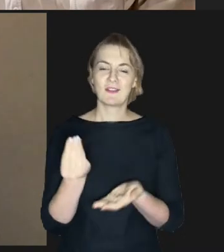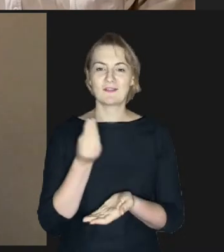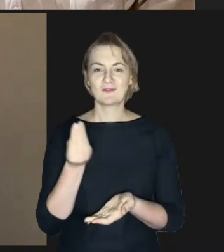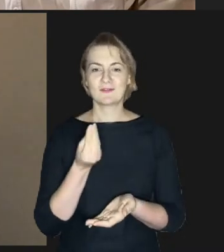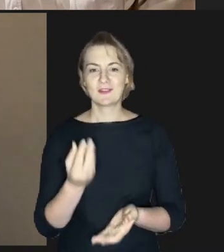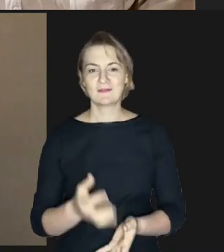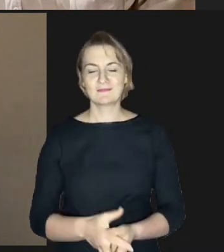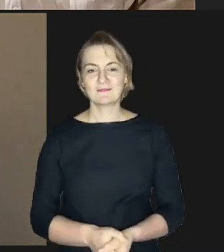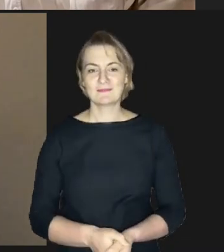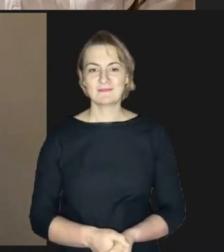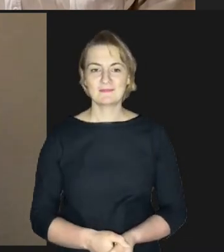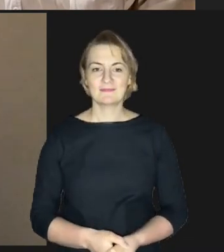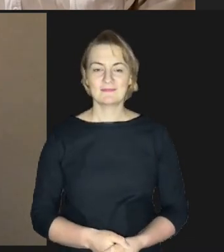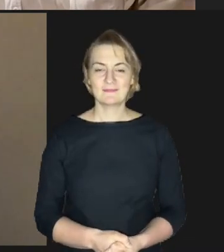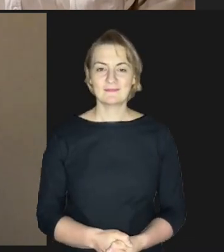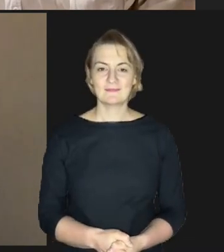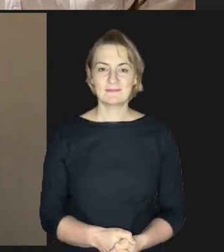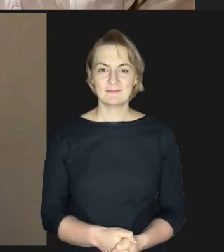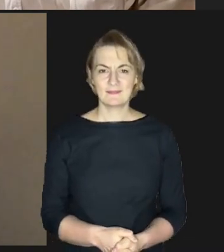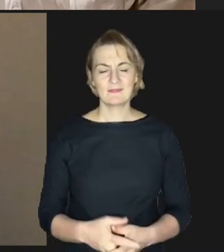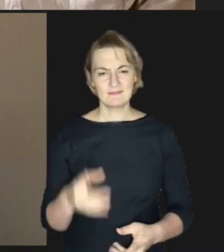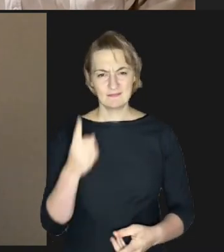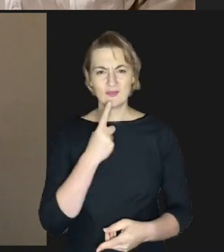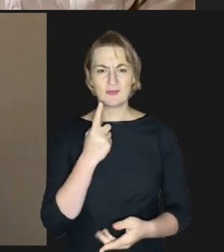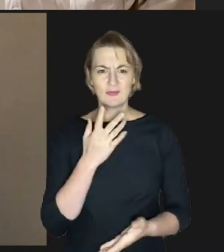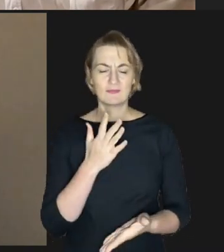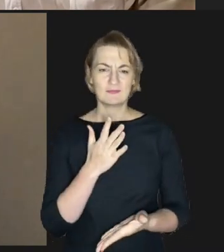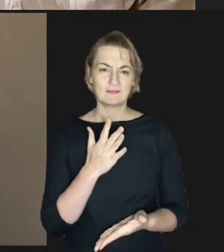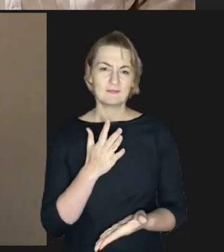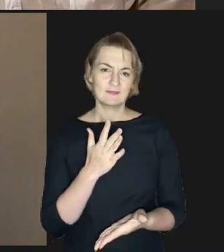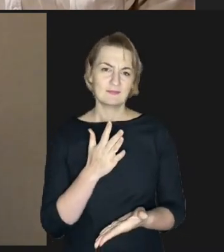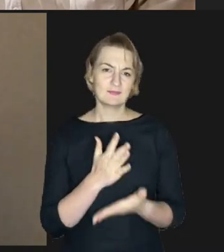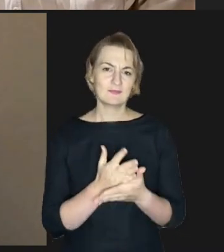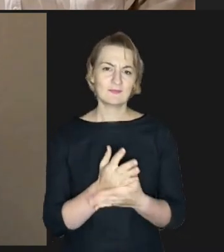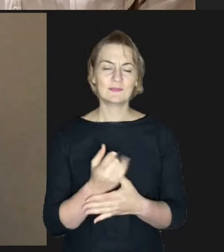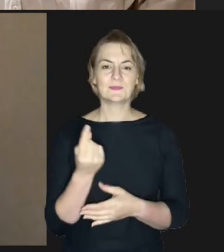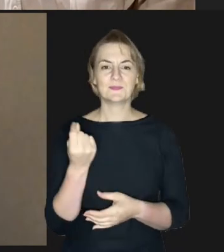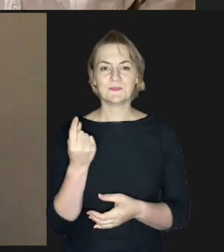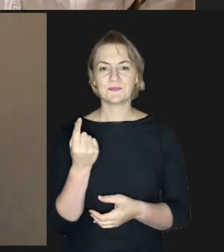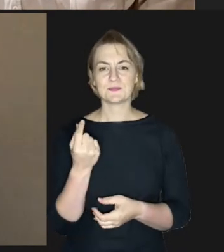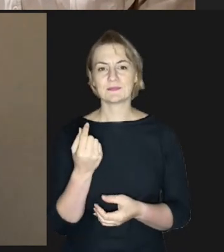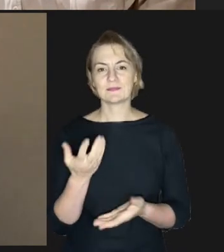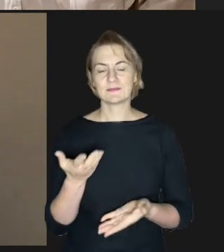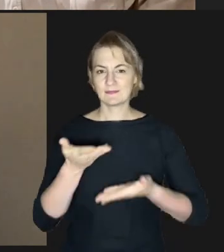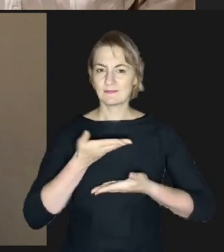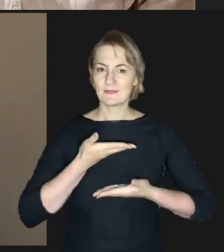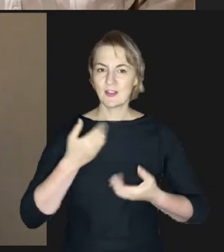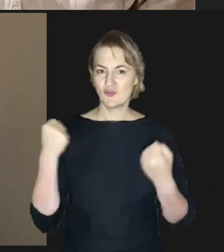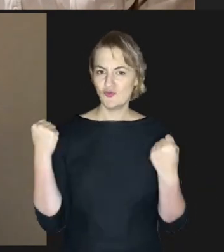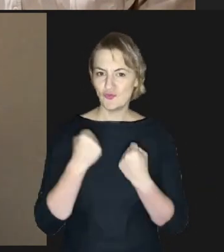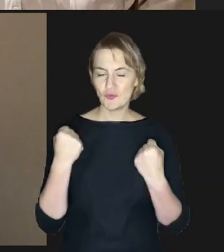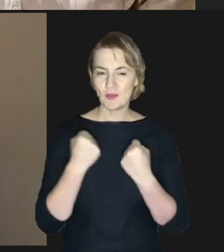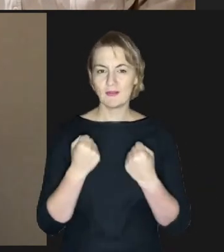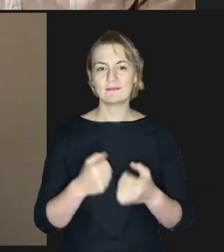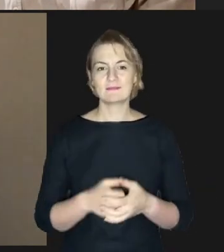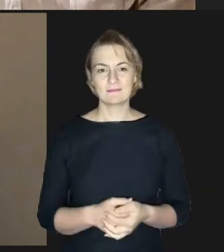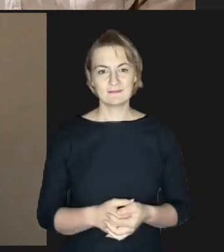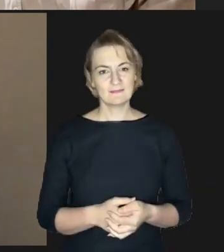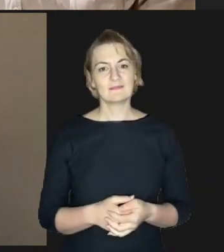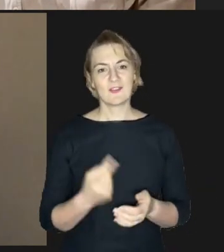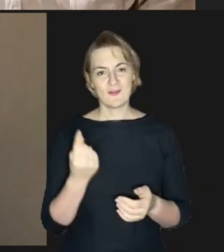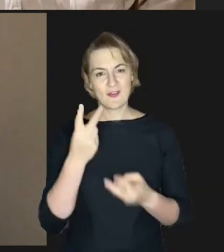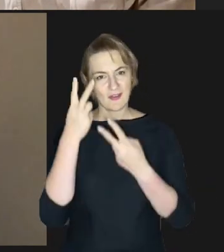mądrzejszego powiedzieć. Myślę, że... No taki też trochę dający siłę, nie wiem, trochę